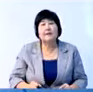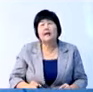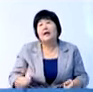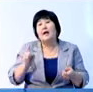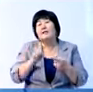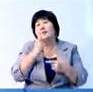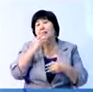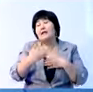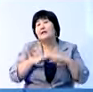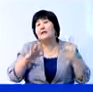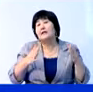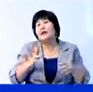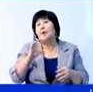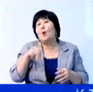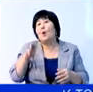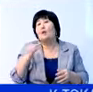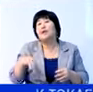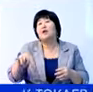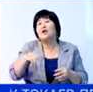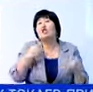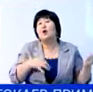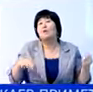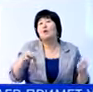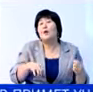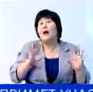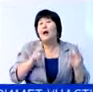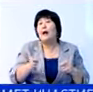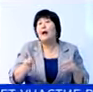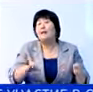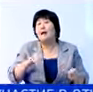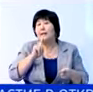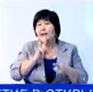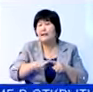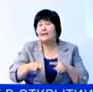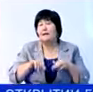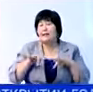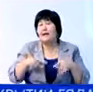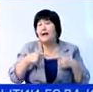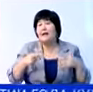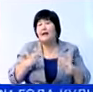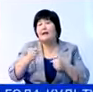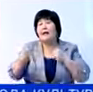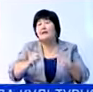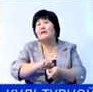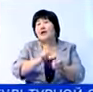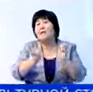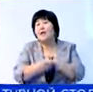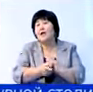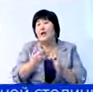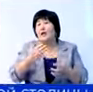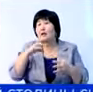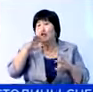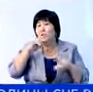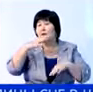В связи с недавними событиями в Курдайском районе Жамбылской области президентом был незамедлительно произведен ряд кадровых перестановок.